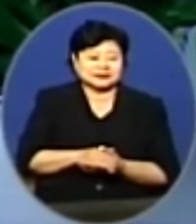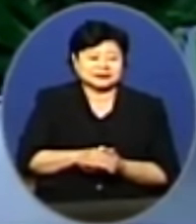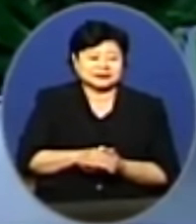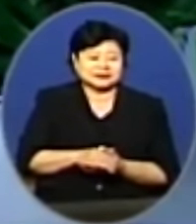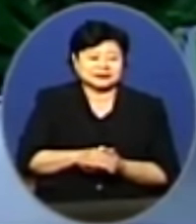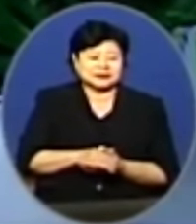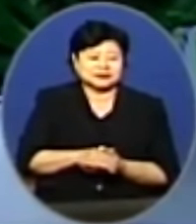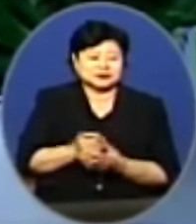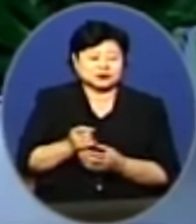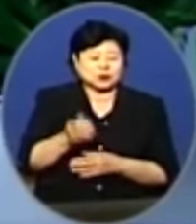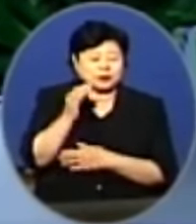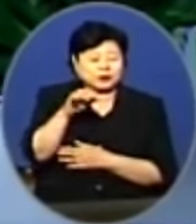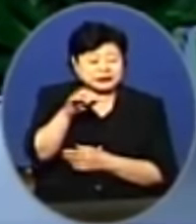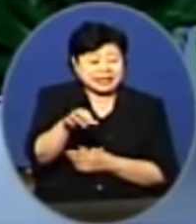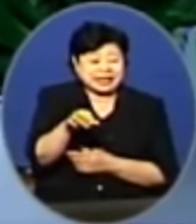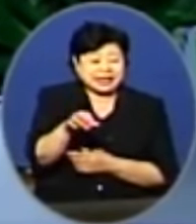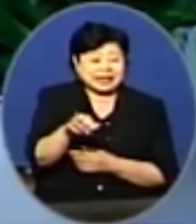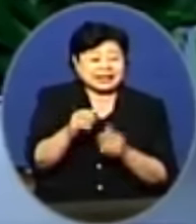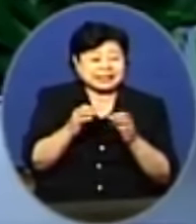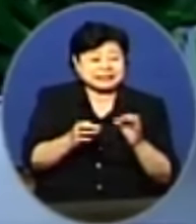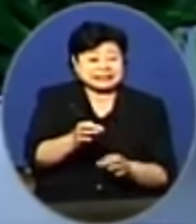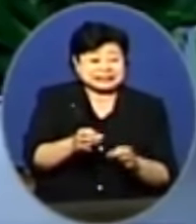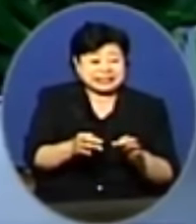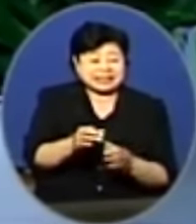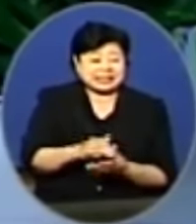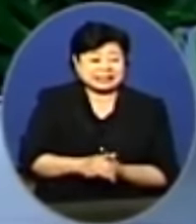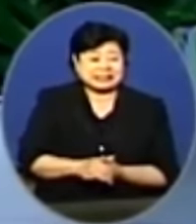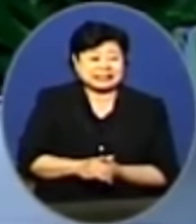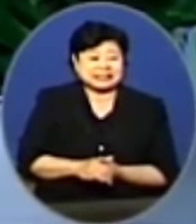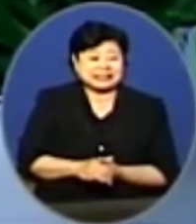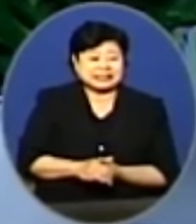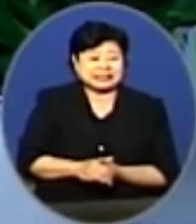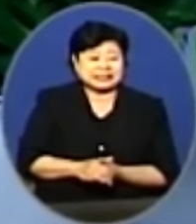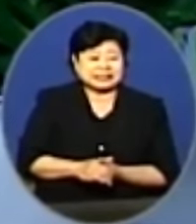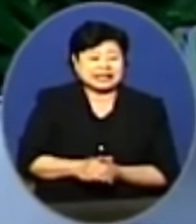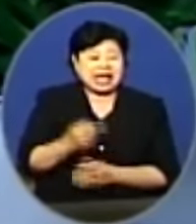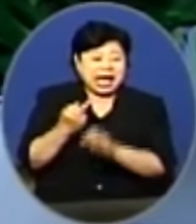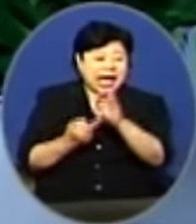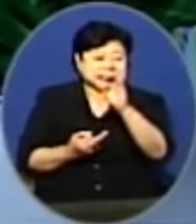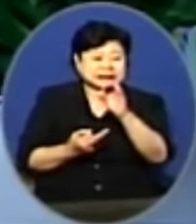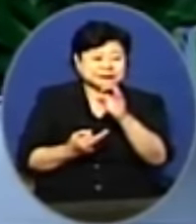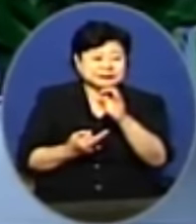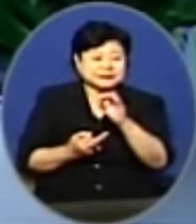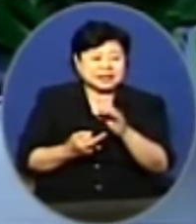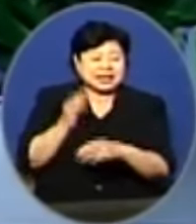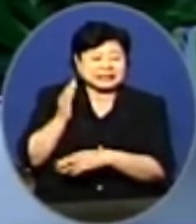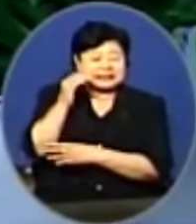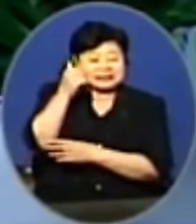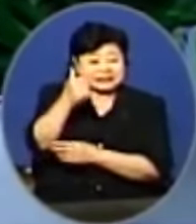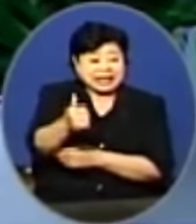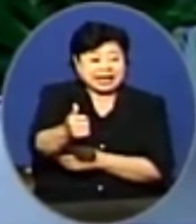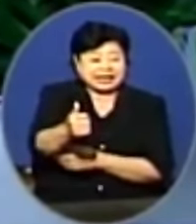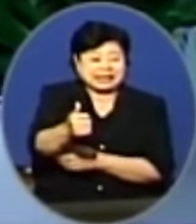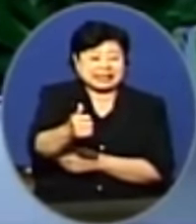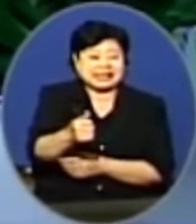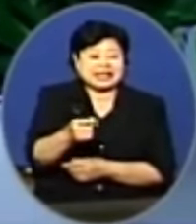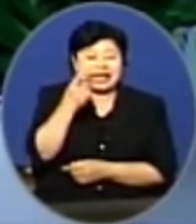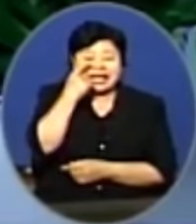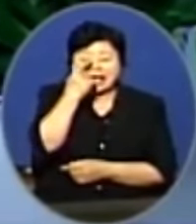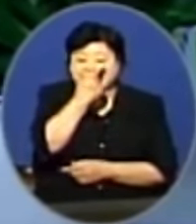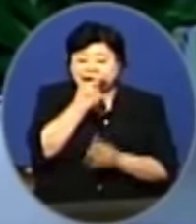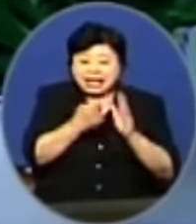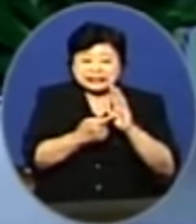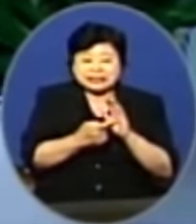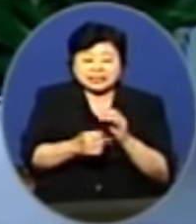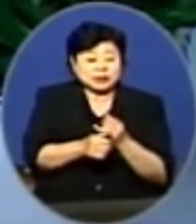어느 조그만 도시 시장이 조찬 기도에 와서 나에게 이런 간증을 했어요. 자기